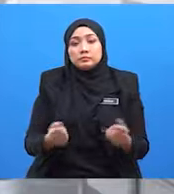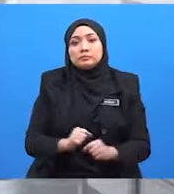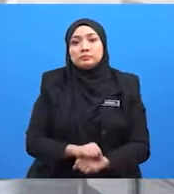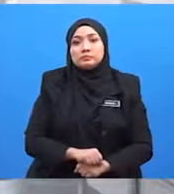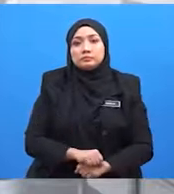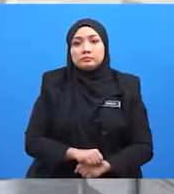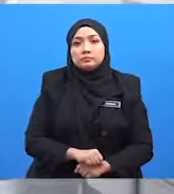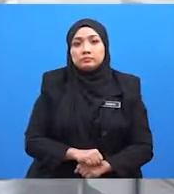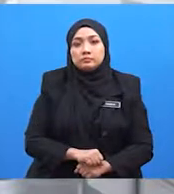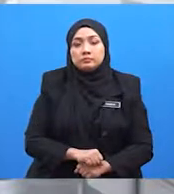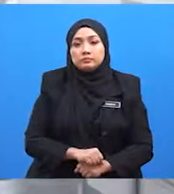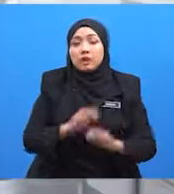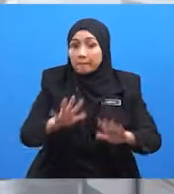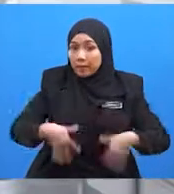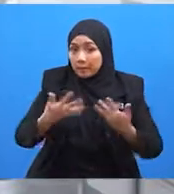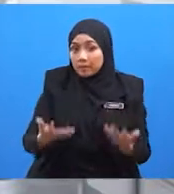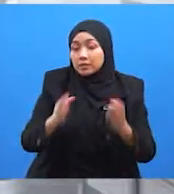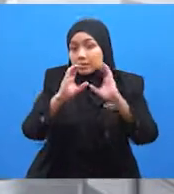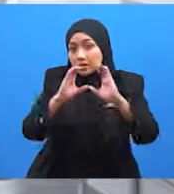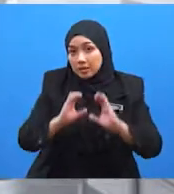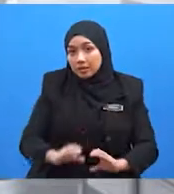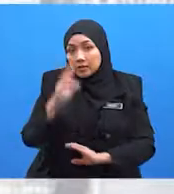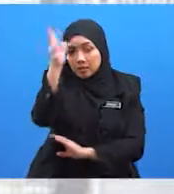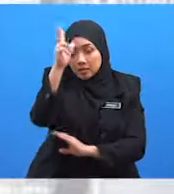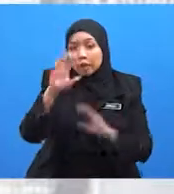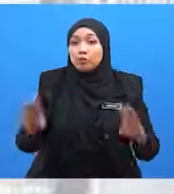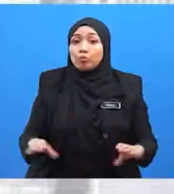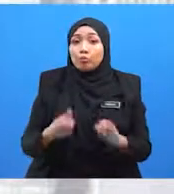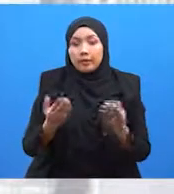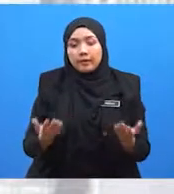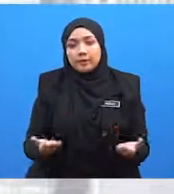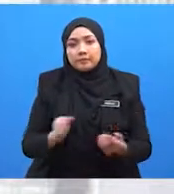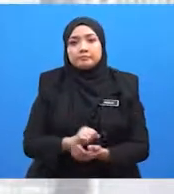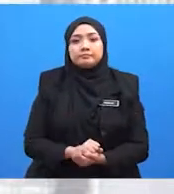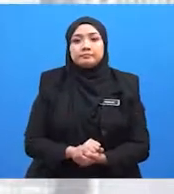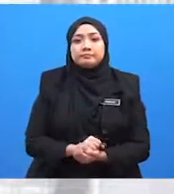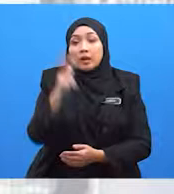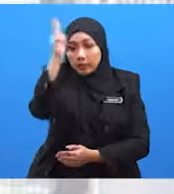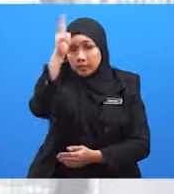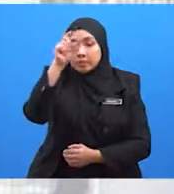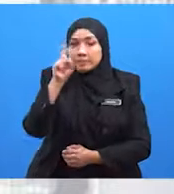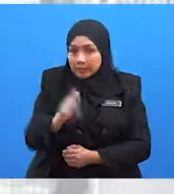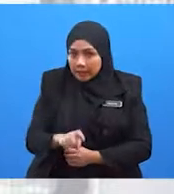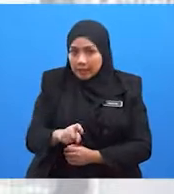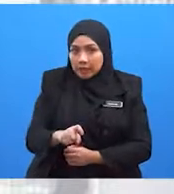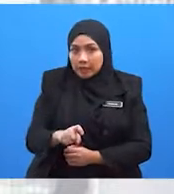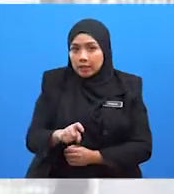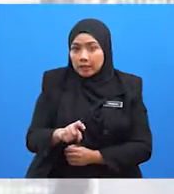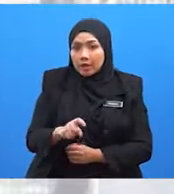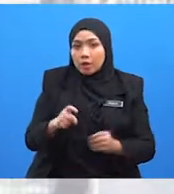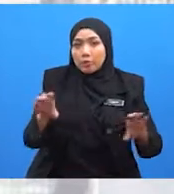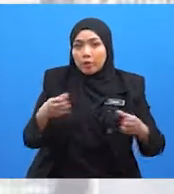ekonomi. Bagaimanakah caranya? Kerajaan perlu menjalankan dasar